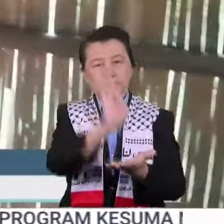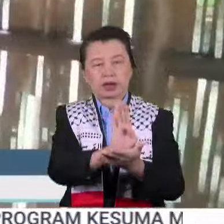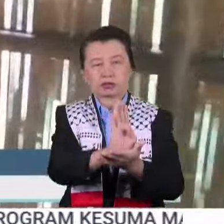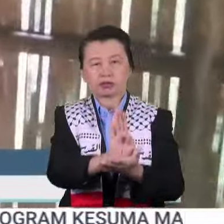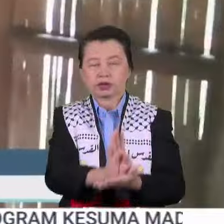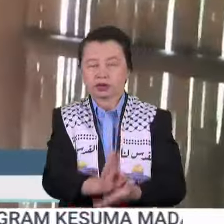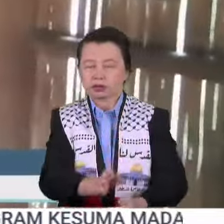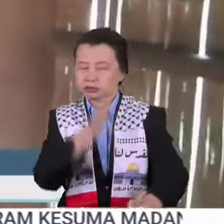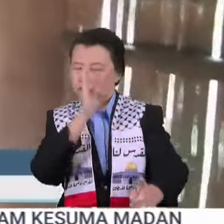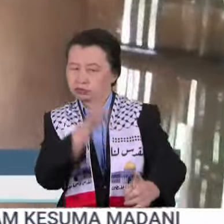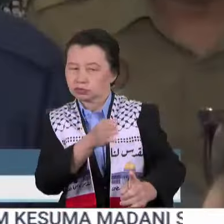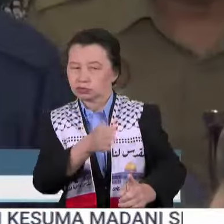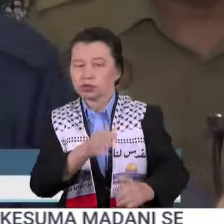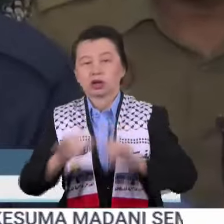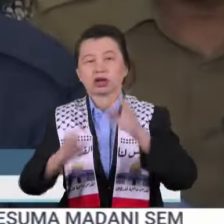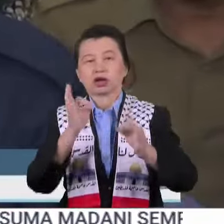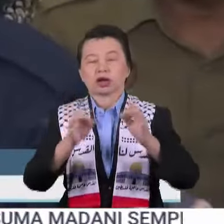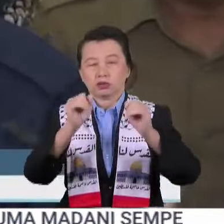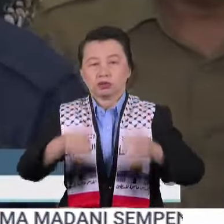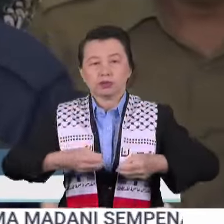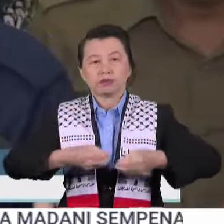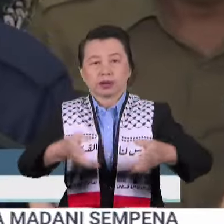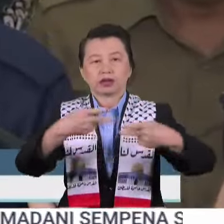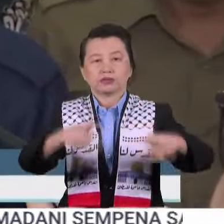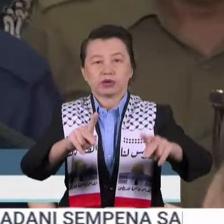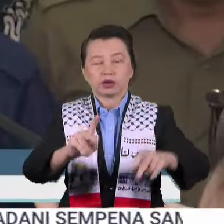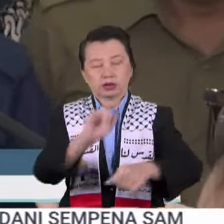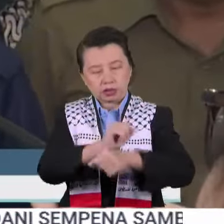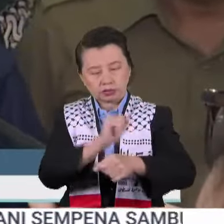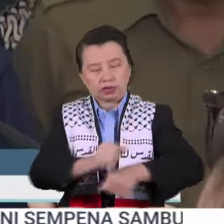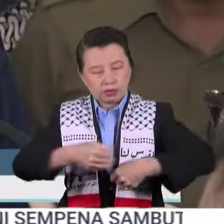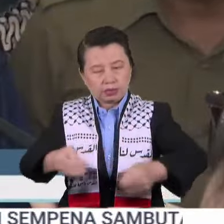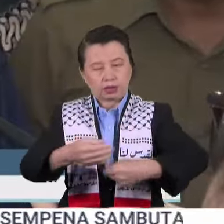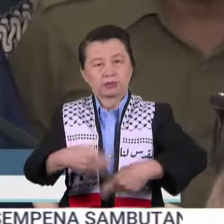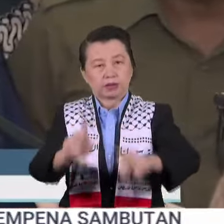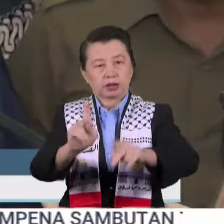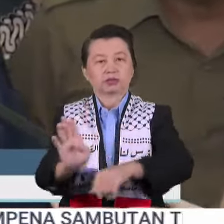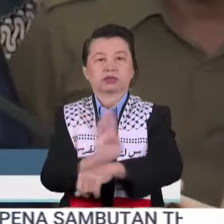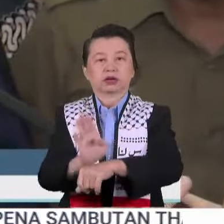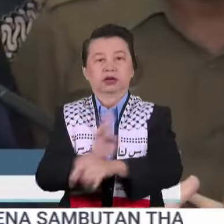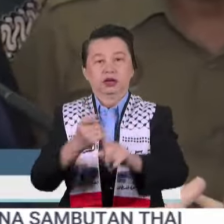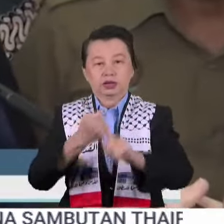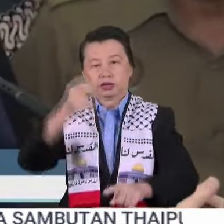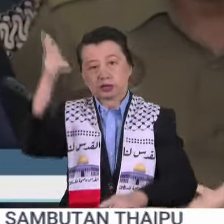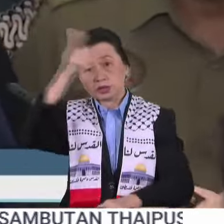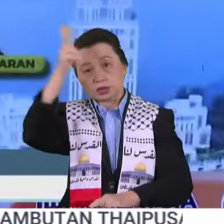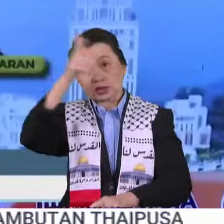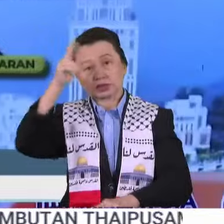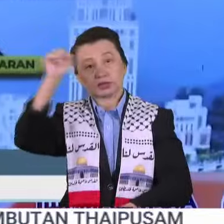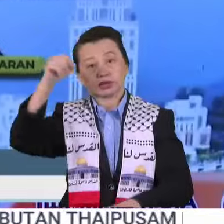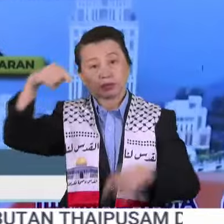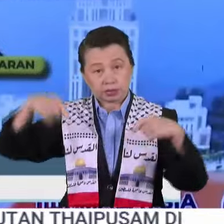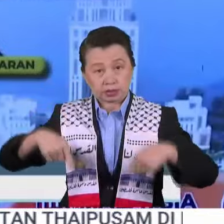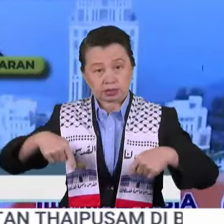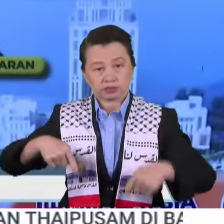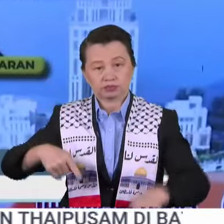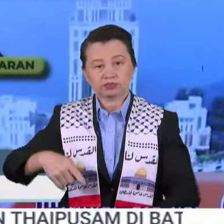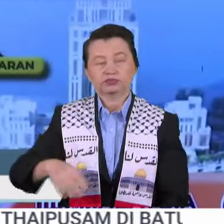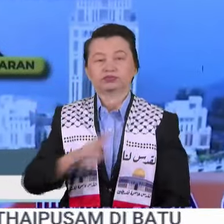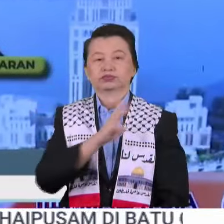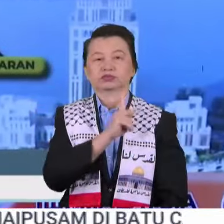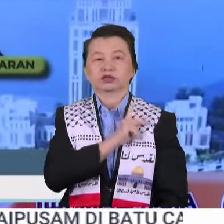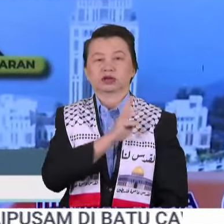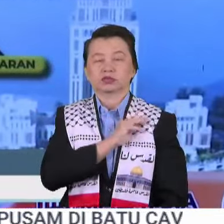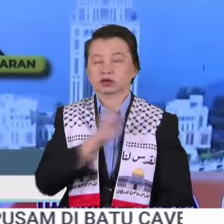boleh semua kita kasih peluang kerja dan juga berniaga dan juga bantuan daripada kerajaan kewangan. Datuk Haji Ji